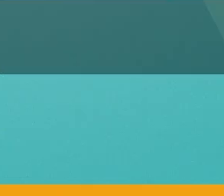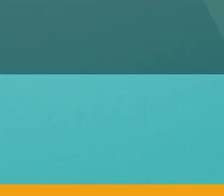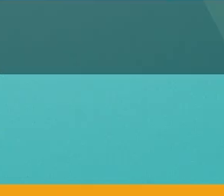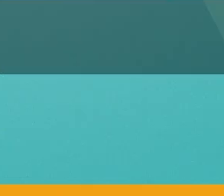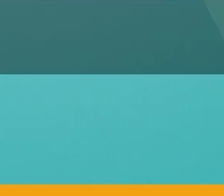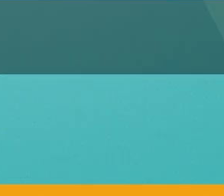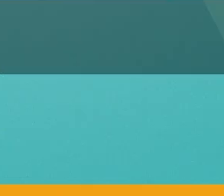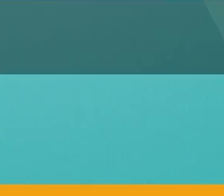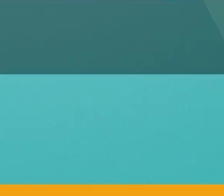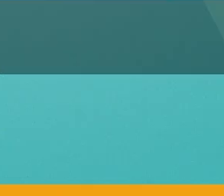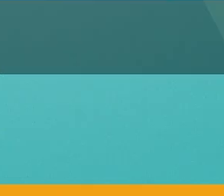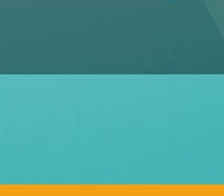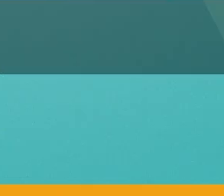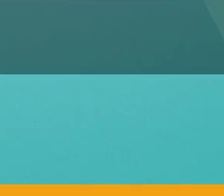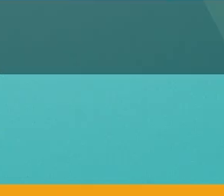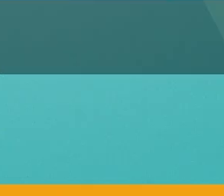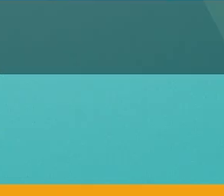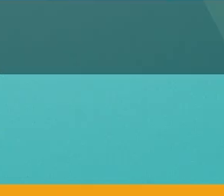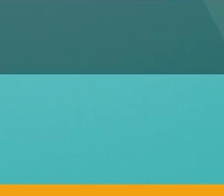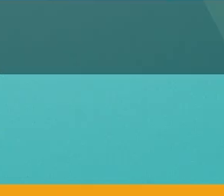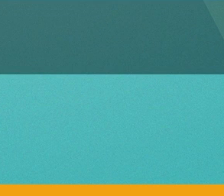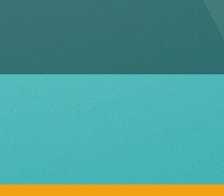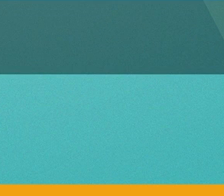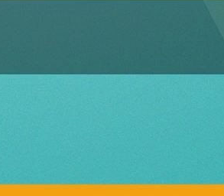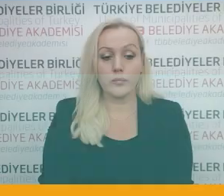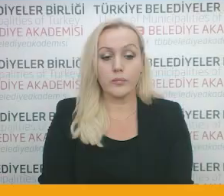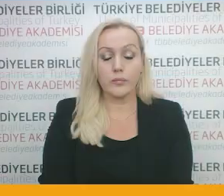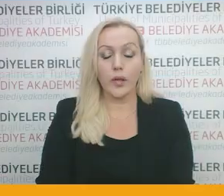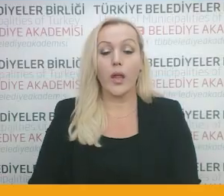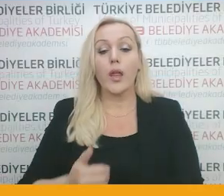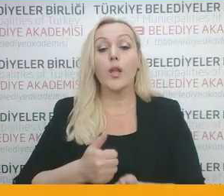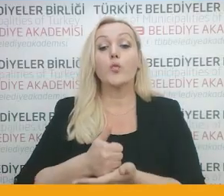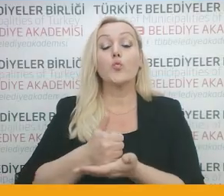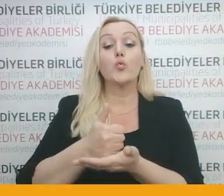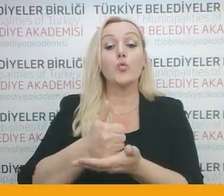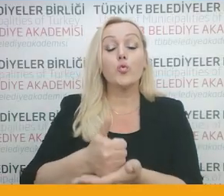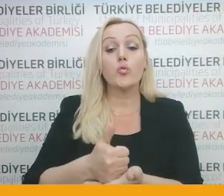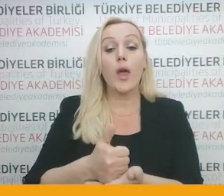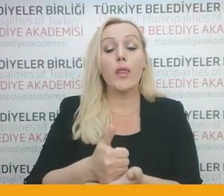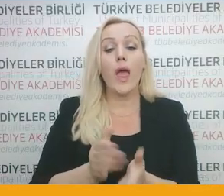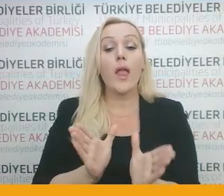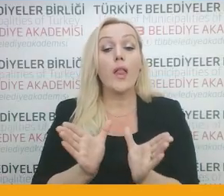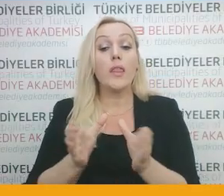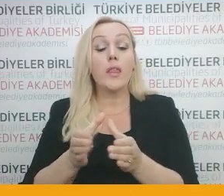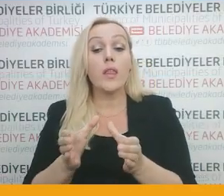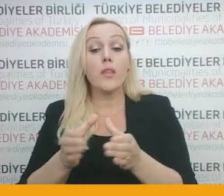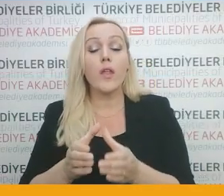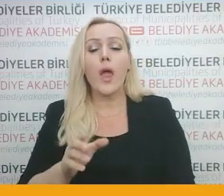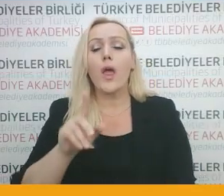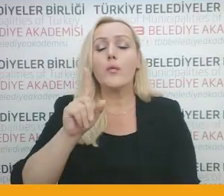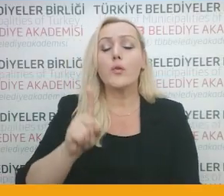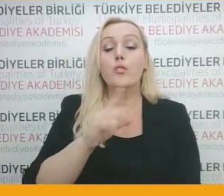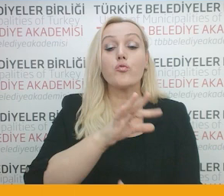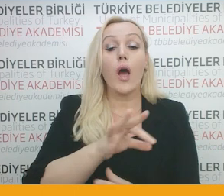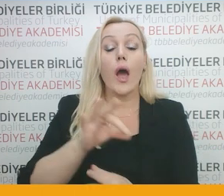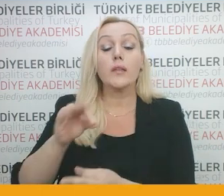Ödenek aktarmada harcama üst yöneticinin rolü var arkadaşlar. Bütçede fonksiyonel sınıflandırma birinci düzey arasındaki